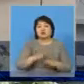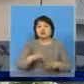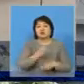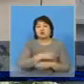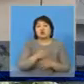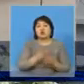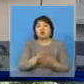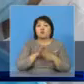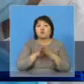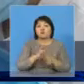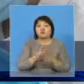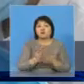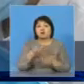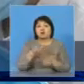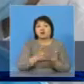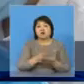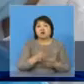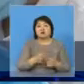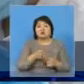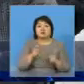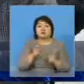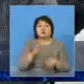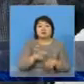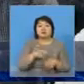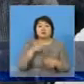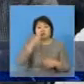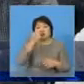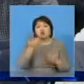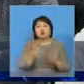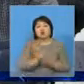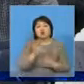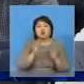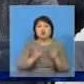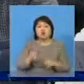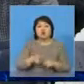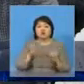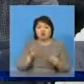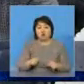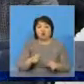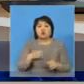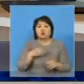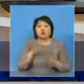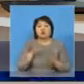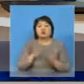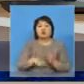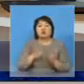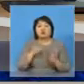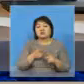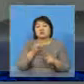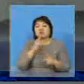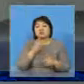больнице хирурги проводят около 100 операций. По словам врачей, благодаря новому оборудованию можно будет избежать